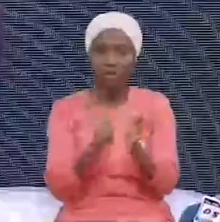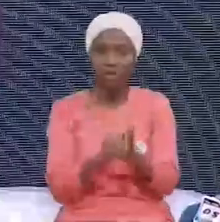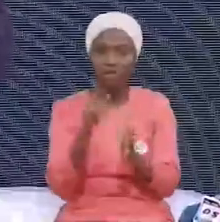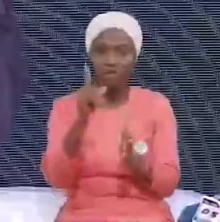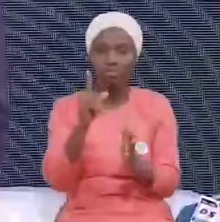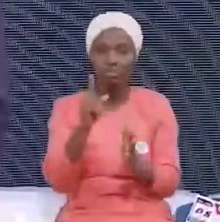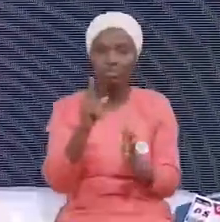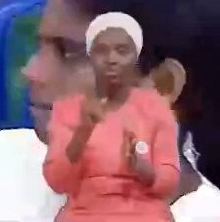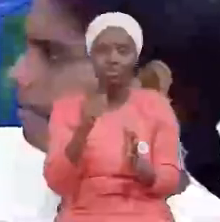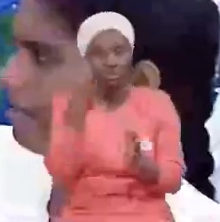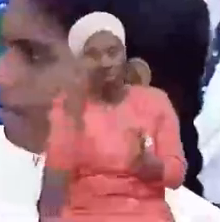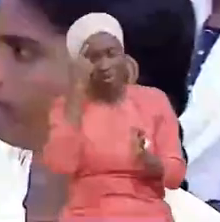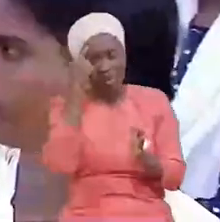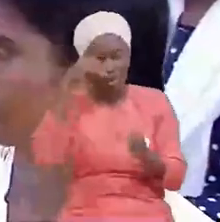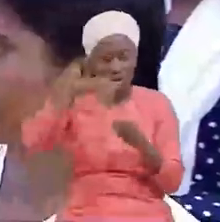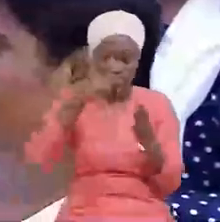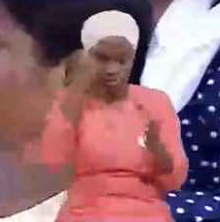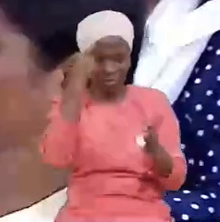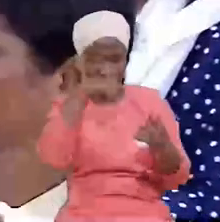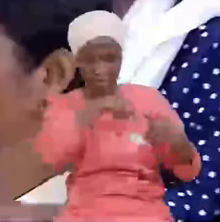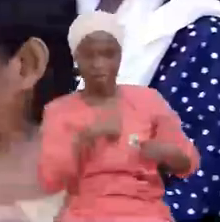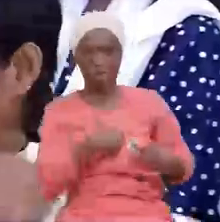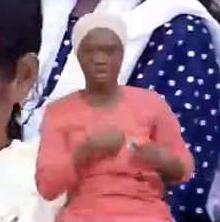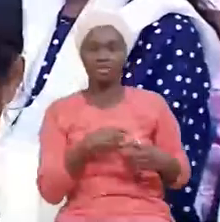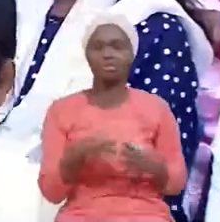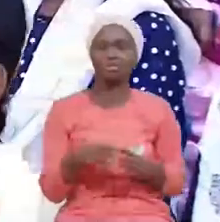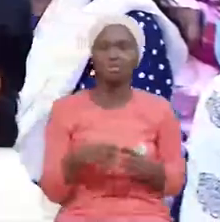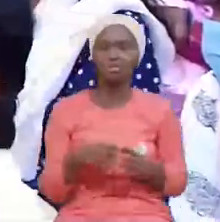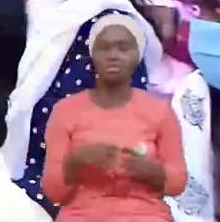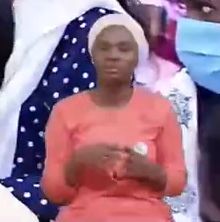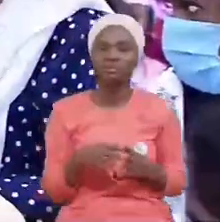et les paroles que tu médites dans ton cœur à tout moment,